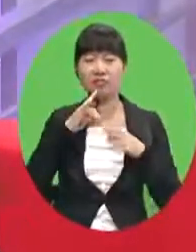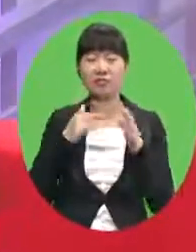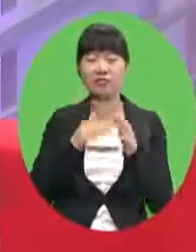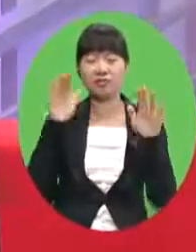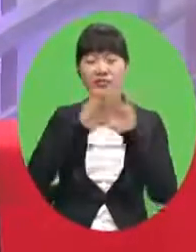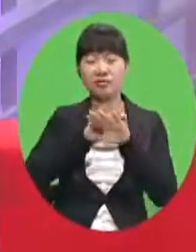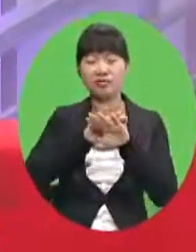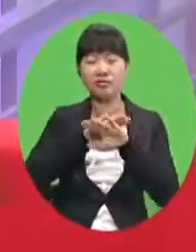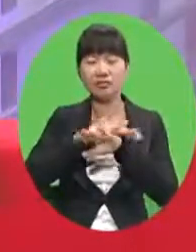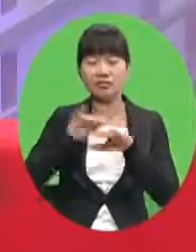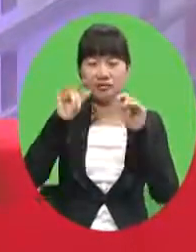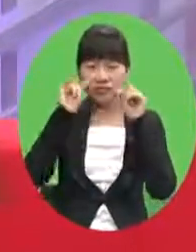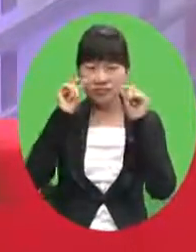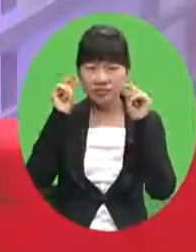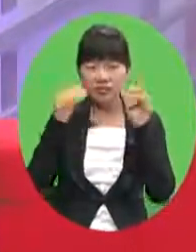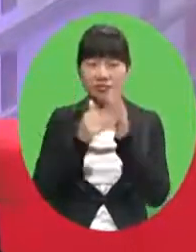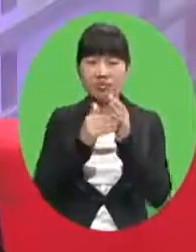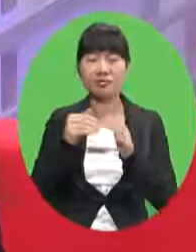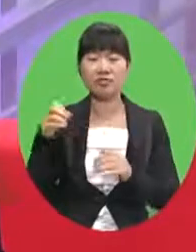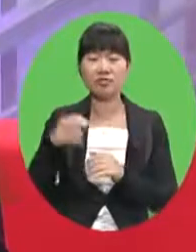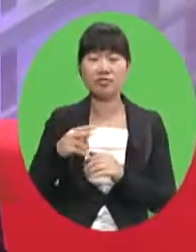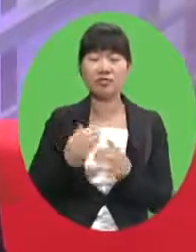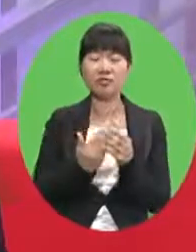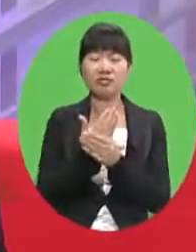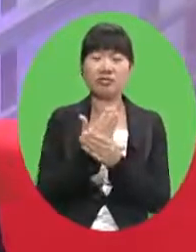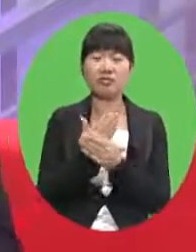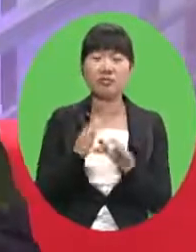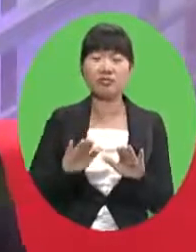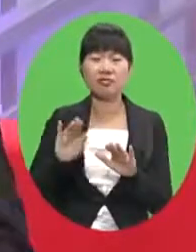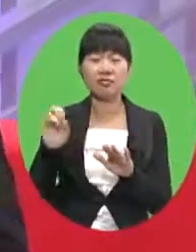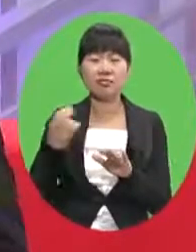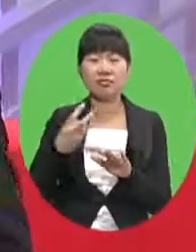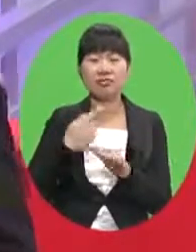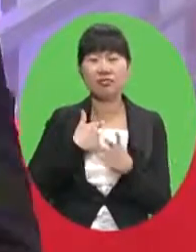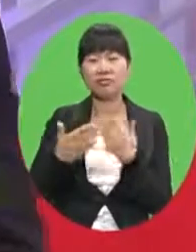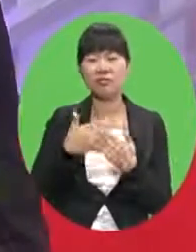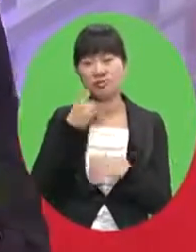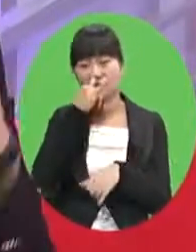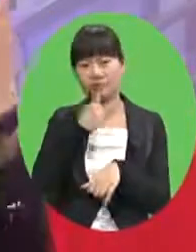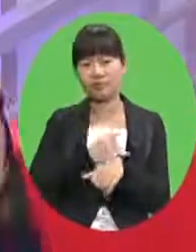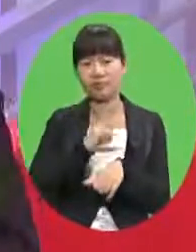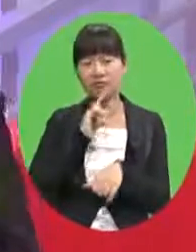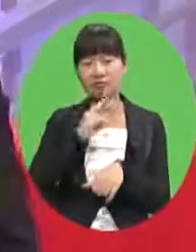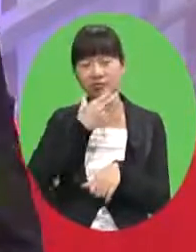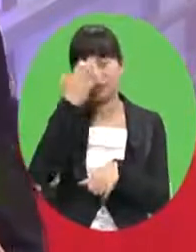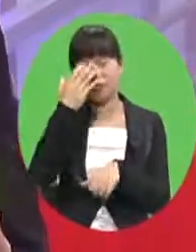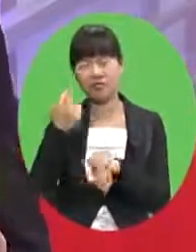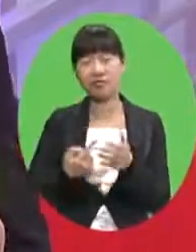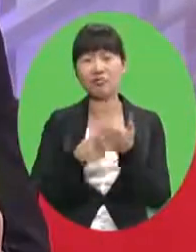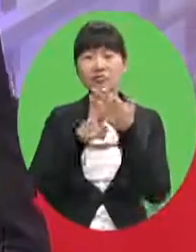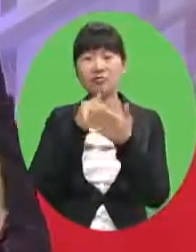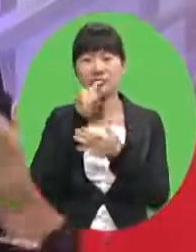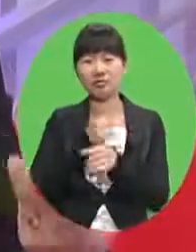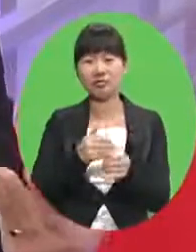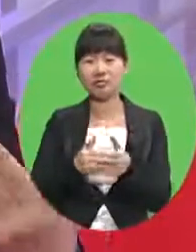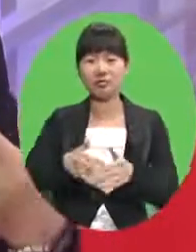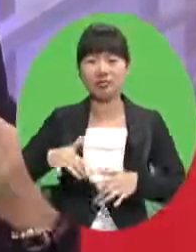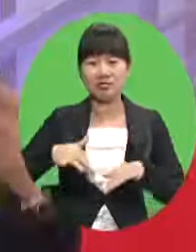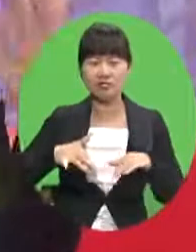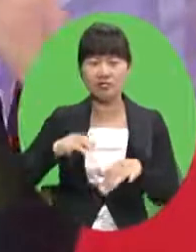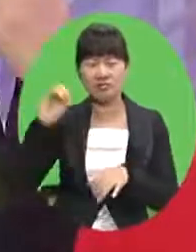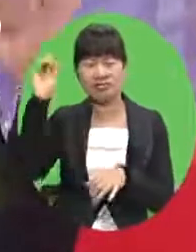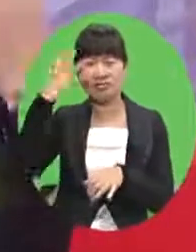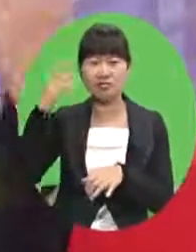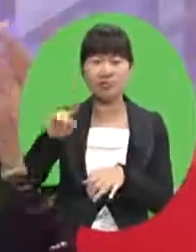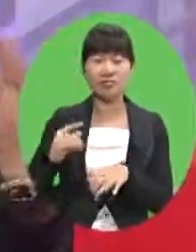밤에 잘 깨죠. 그런 것들 그리고 그 사건을 다시 한번 재경험을 하는 거예요. 그러니까 꿈에도 막 나타나고 뭐 길을 가다가도